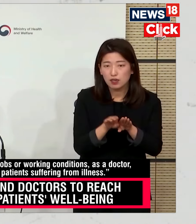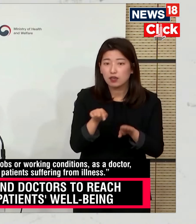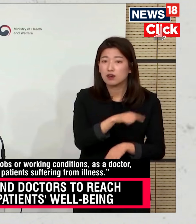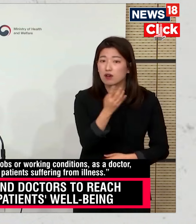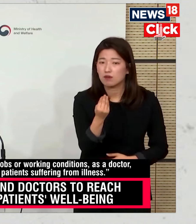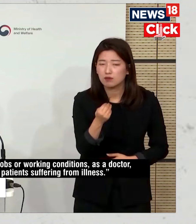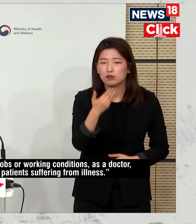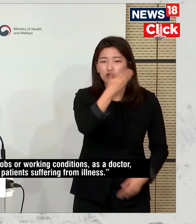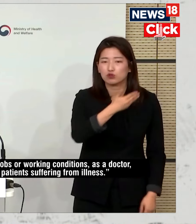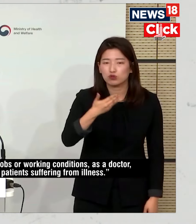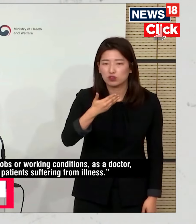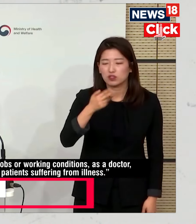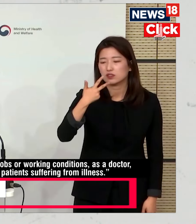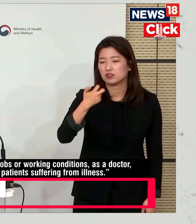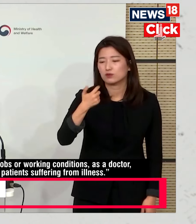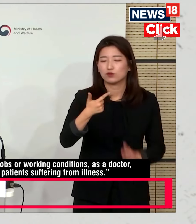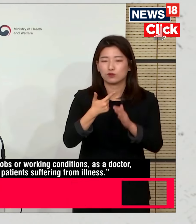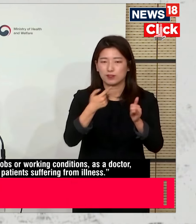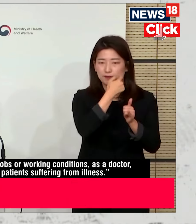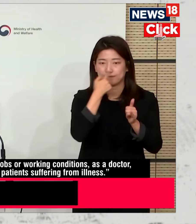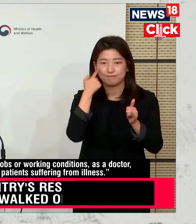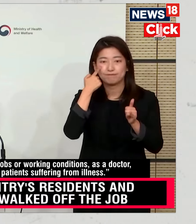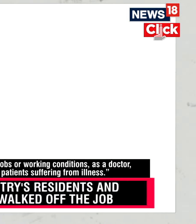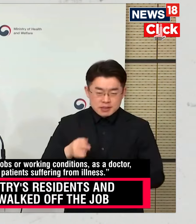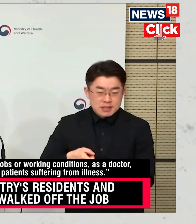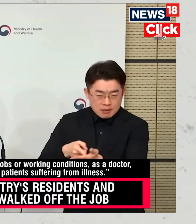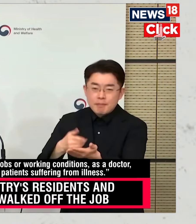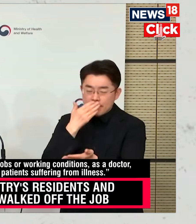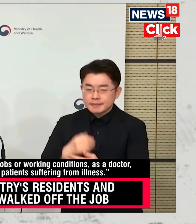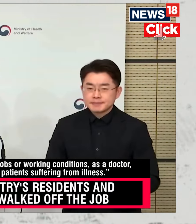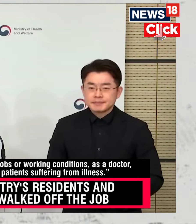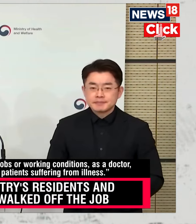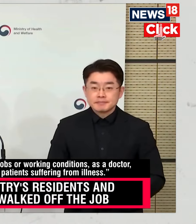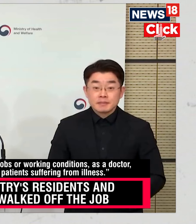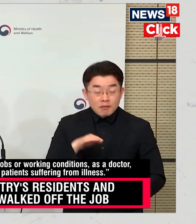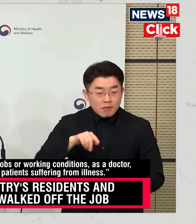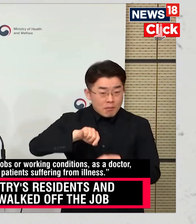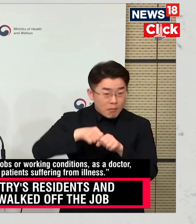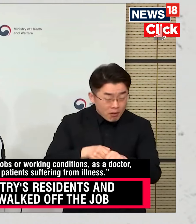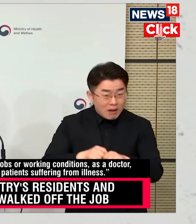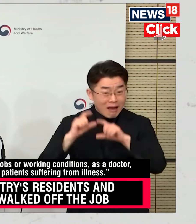72.8%인 9,076명으로 확인되었습니다. 처분을 하기 전에